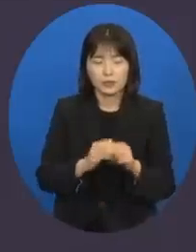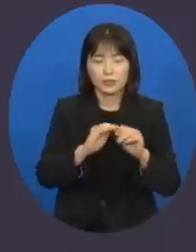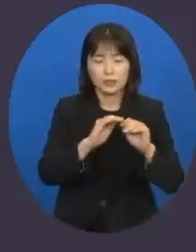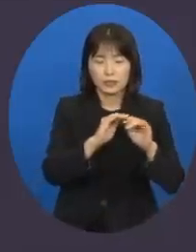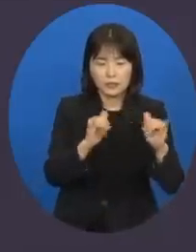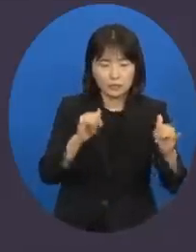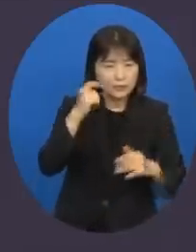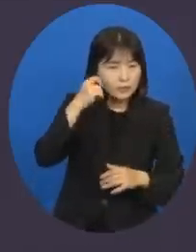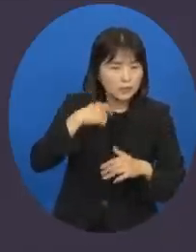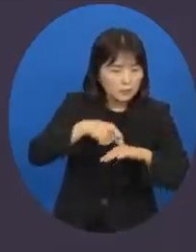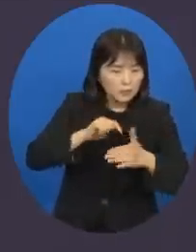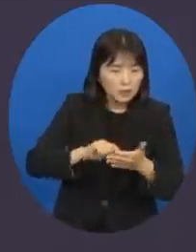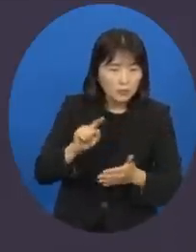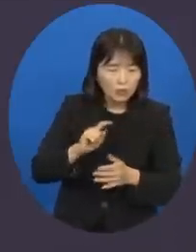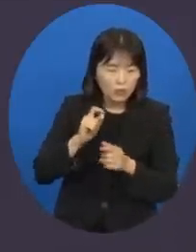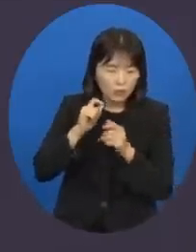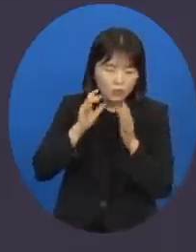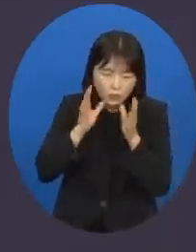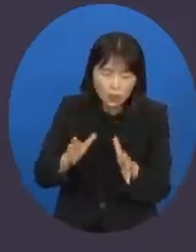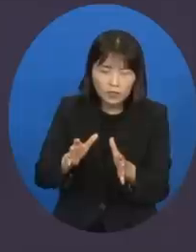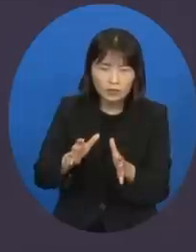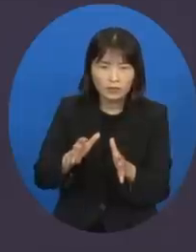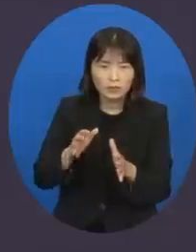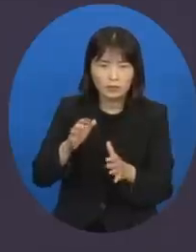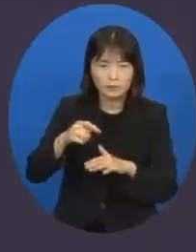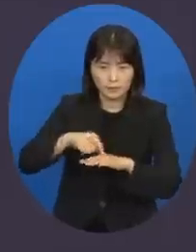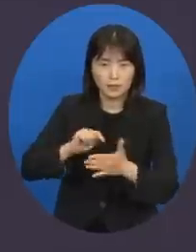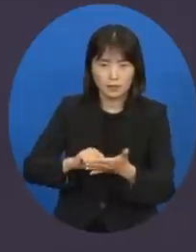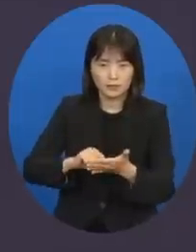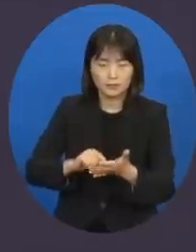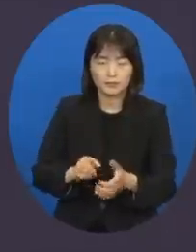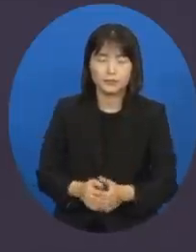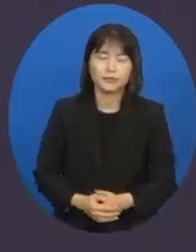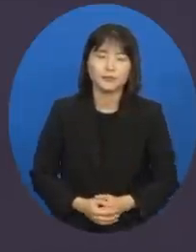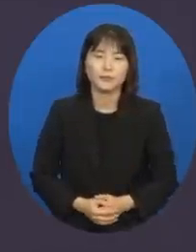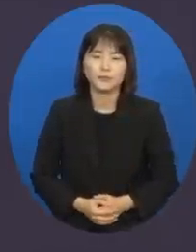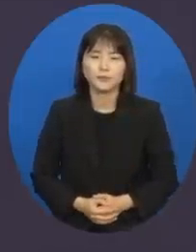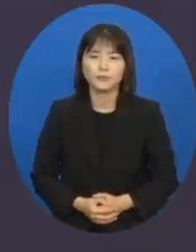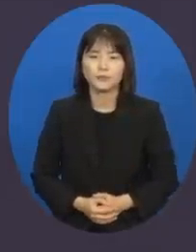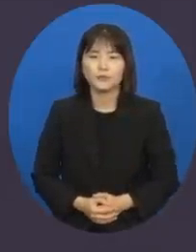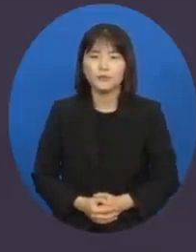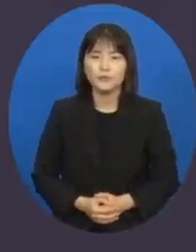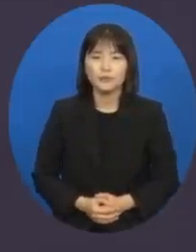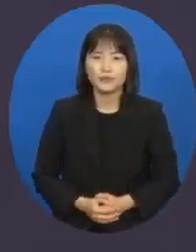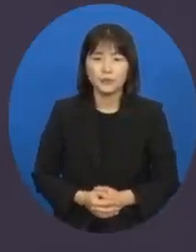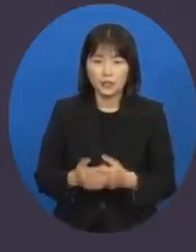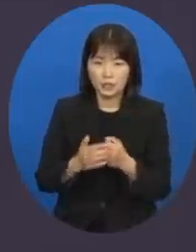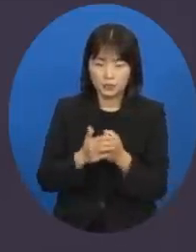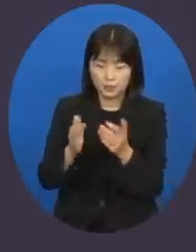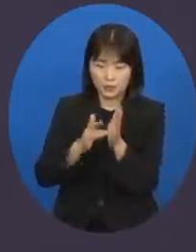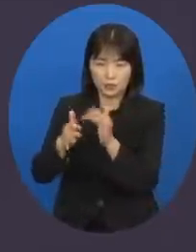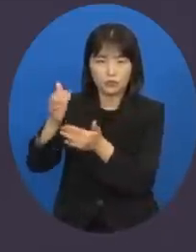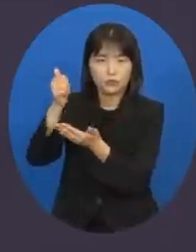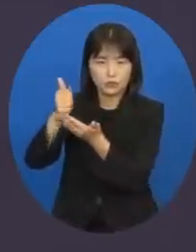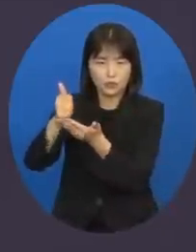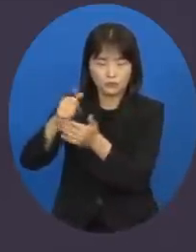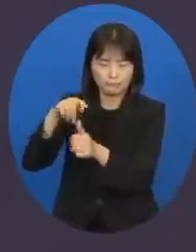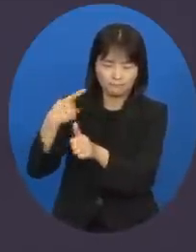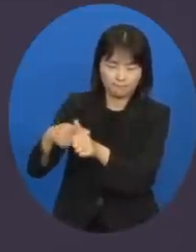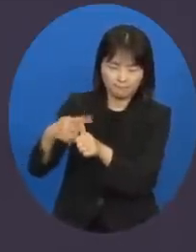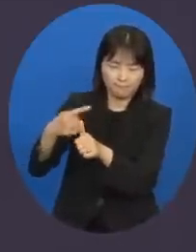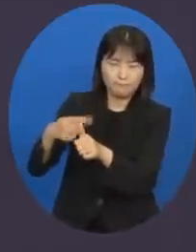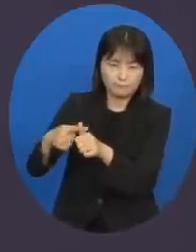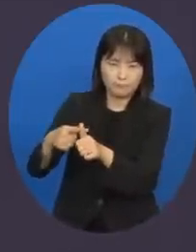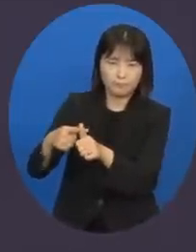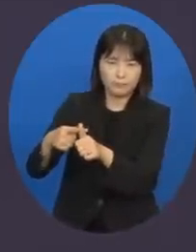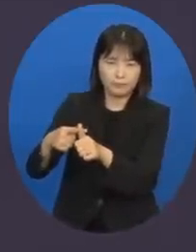마음은 속았다라는 겁니다. 바로 그 사람에게 속았다라는 감정을 느끼는 것이죠. 그래서 예수님을 조롱하고